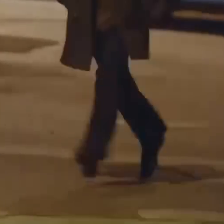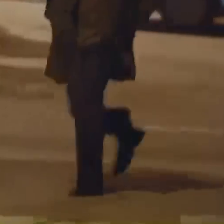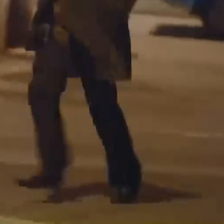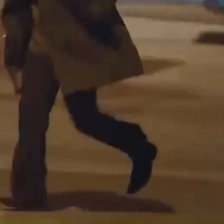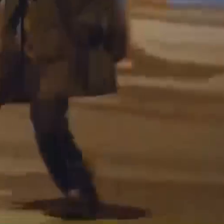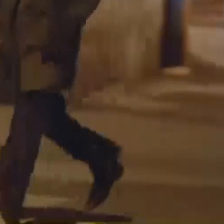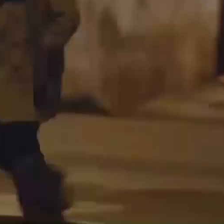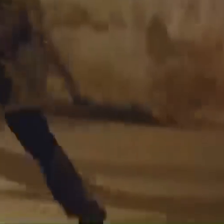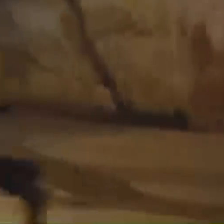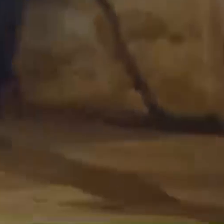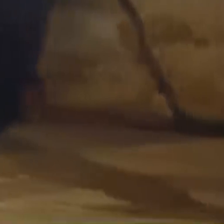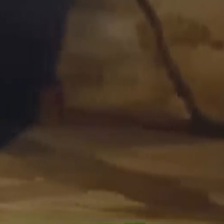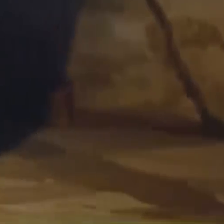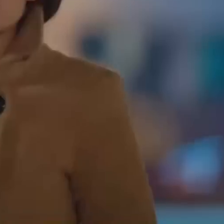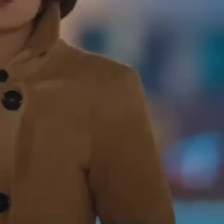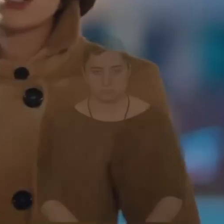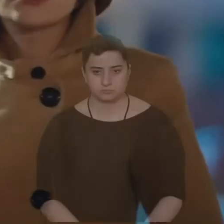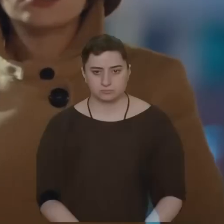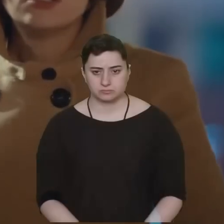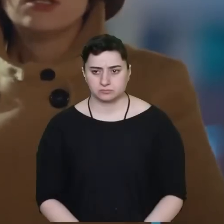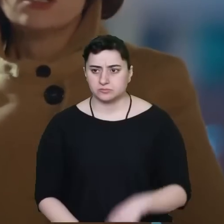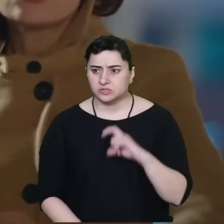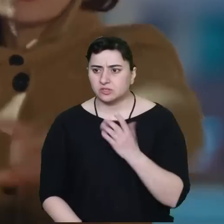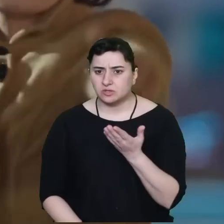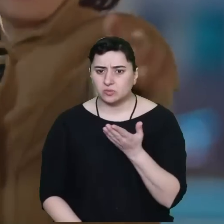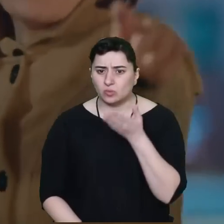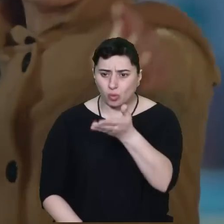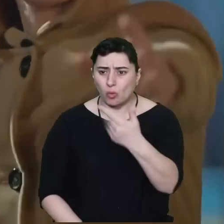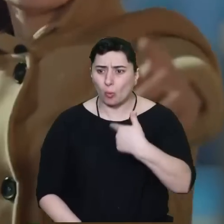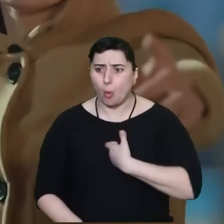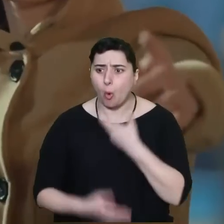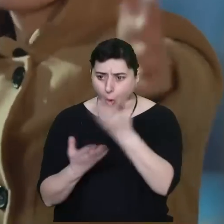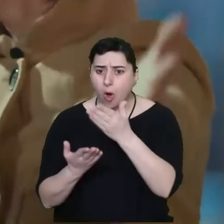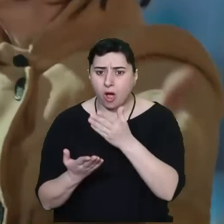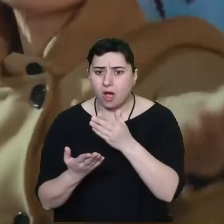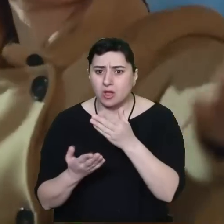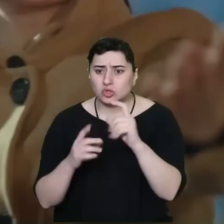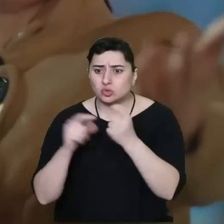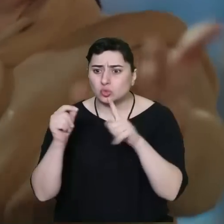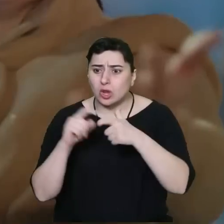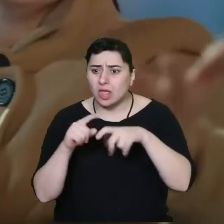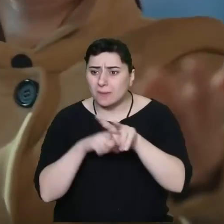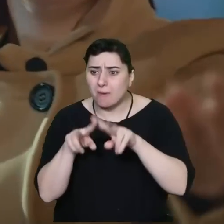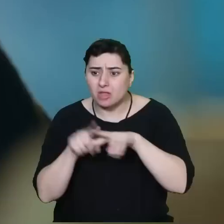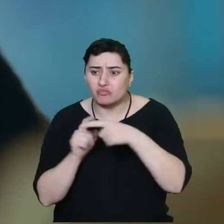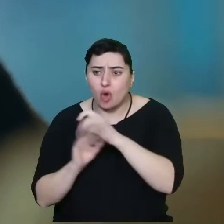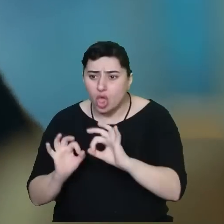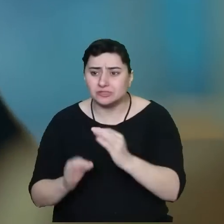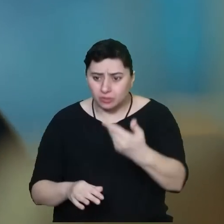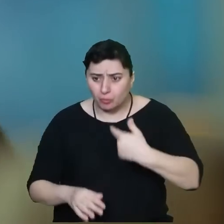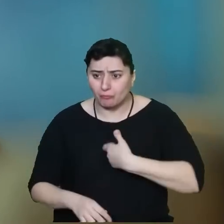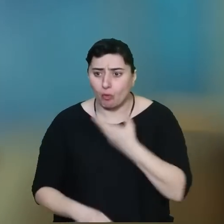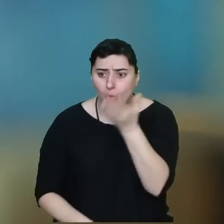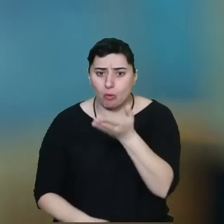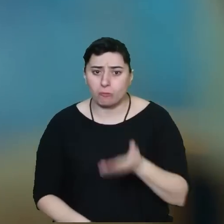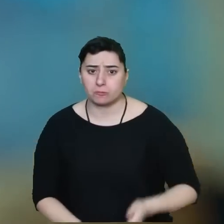Selim ve piyangocu onları görmeden koşarak yan sokağa geçtiler. Cahit, bunlar beni vuran adamlar. Süleyman da öldürecekti. Cahit